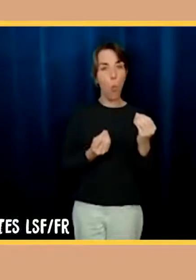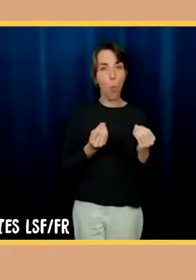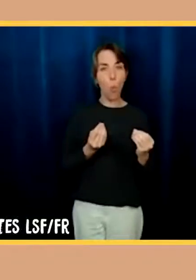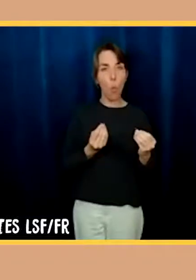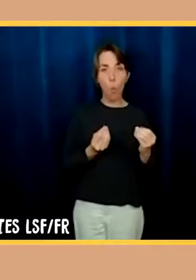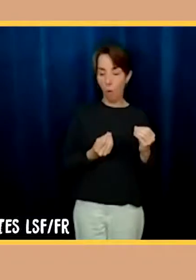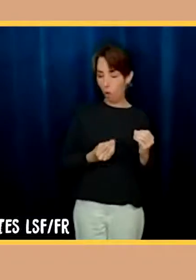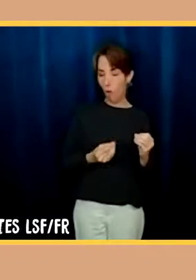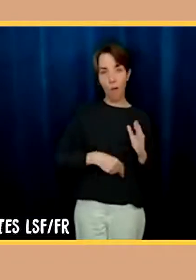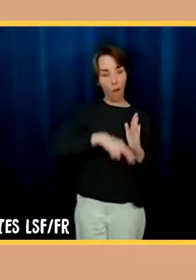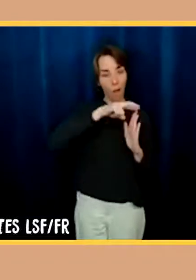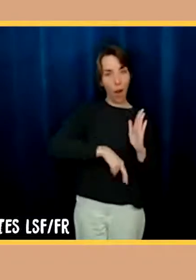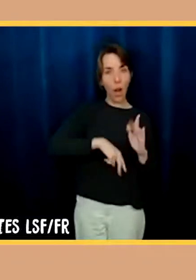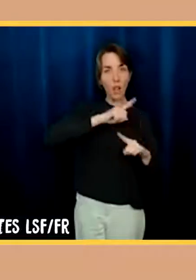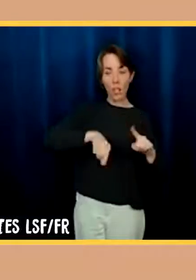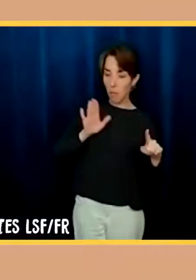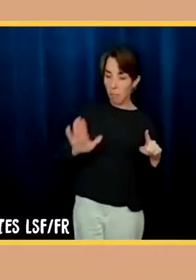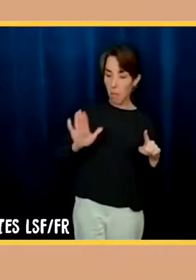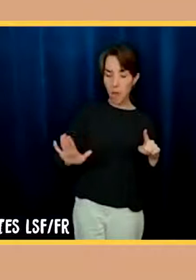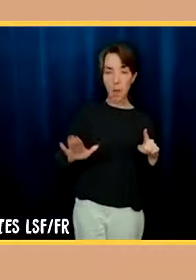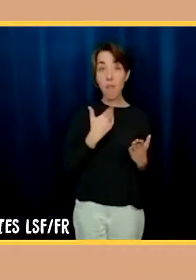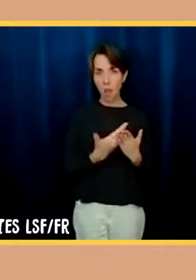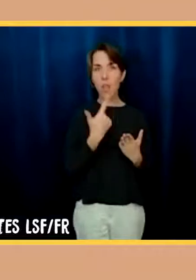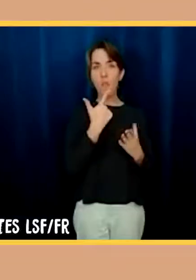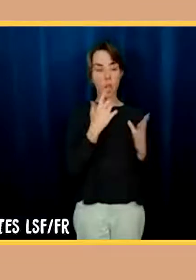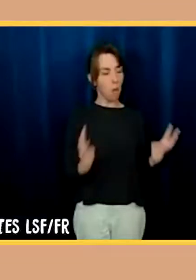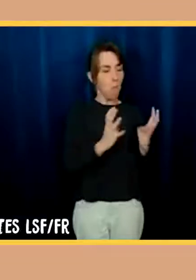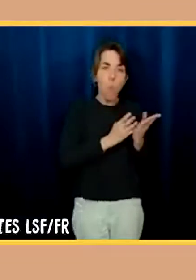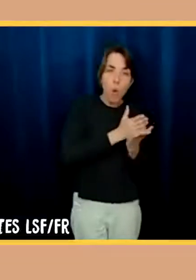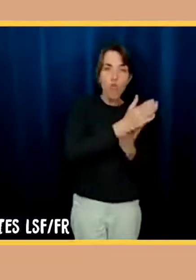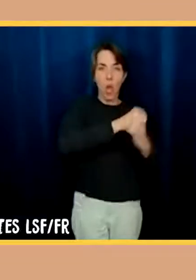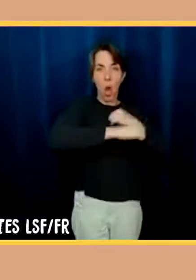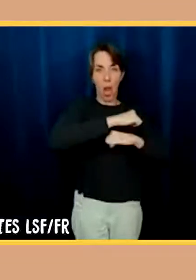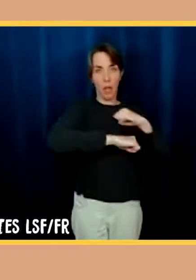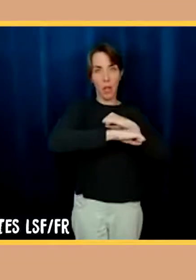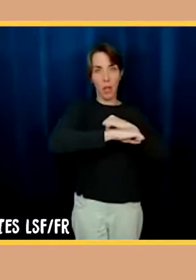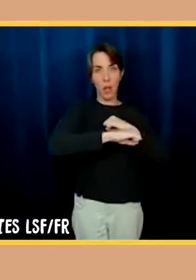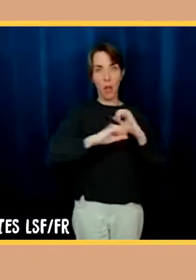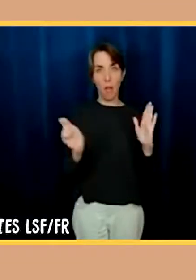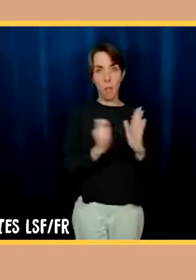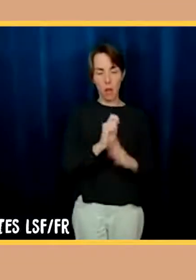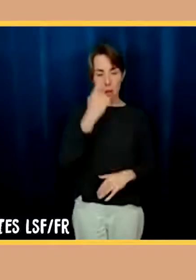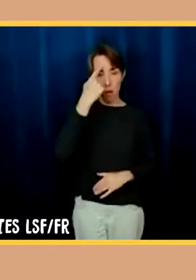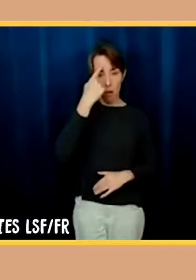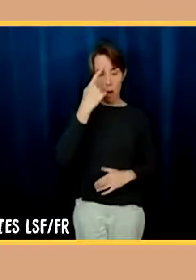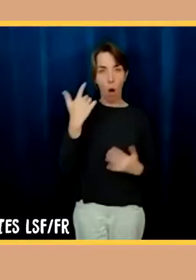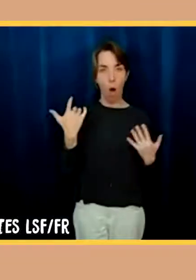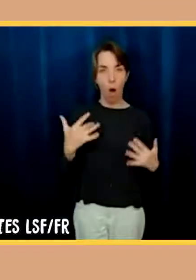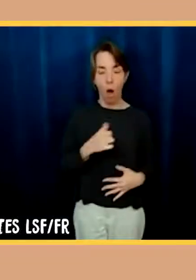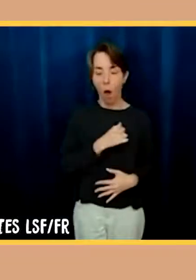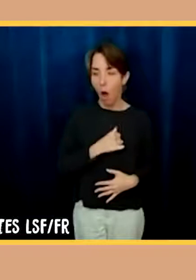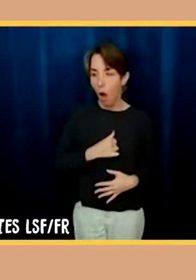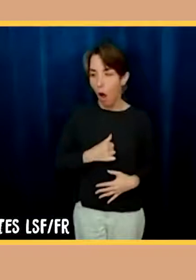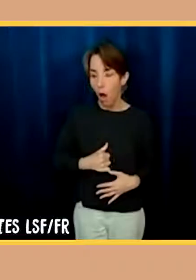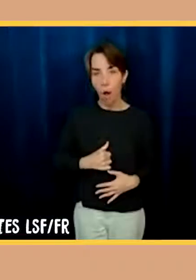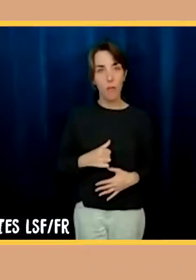certains codes ou à certains interdits. C'est un projet. Et en fait, c'est extrêmement violent de s'en rendre compte parce que on grandit, en tout cas